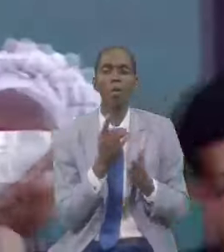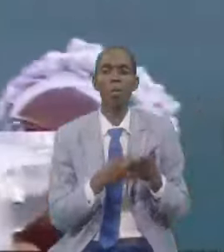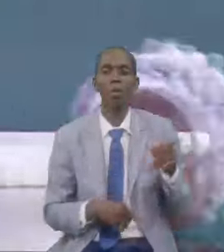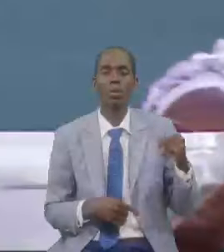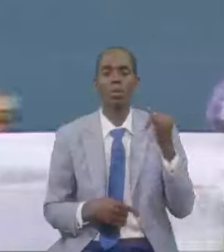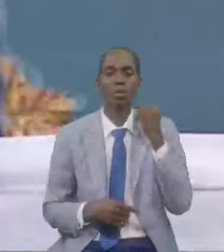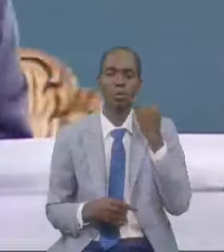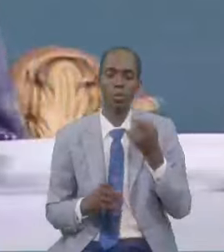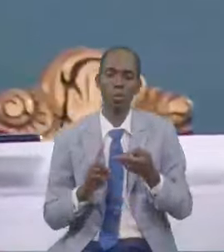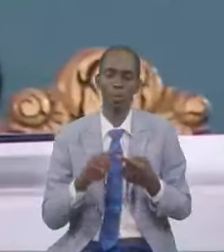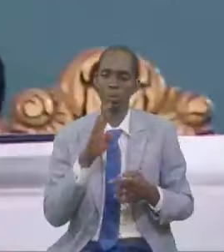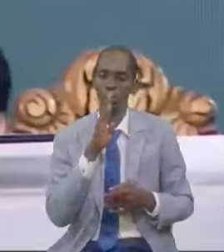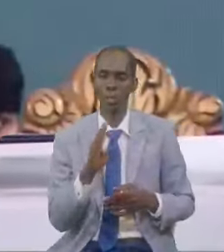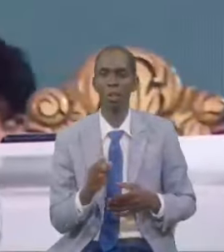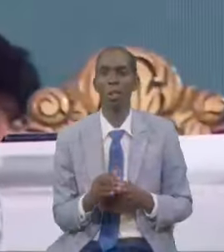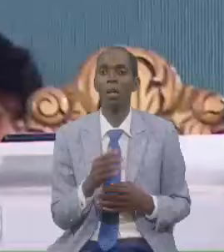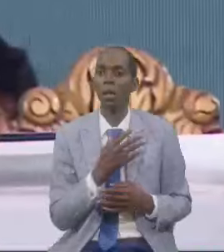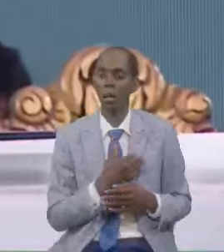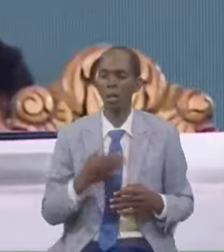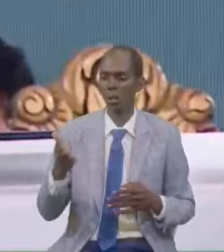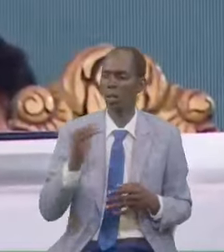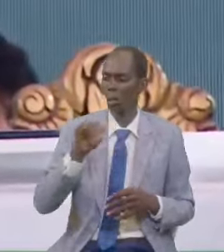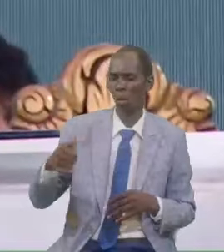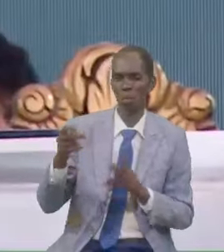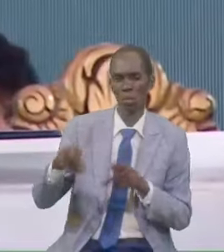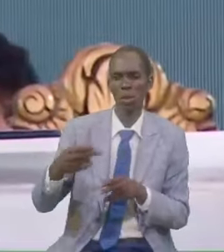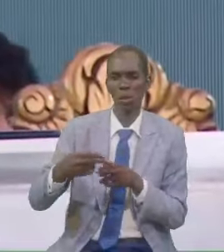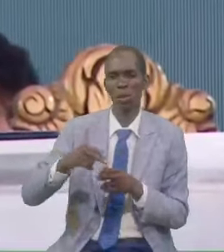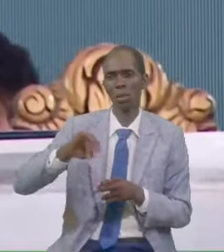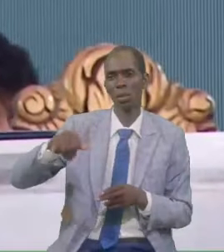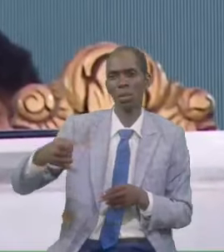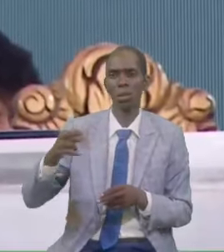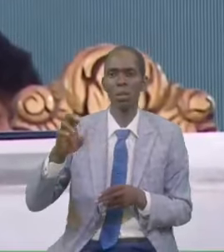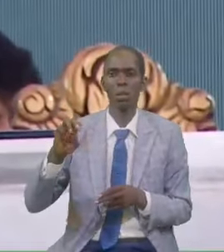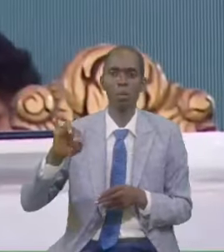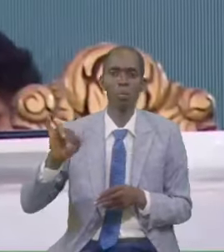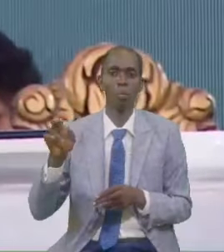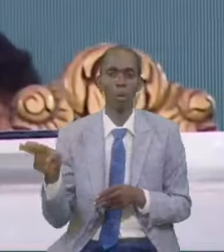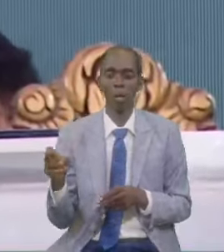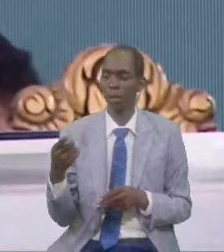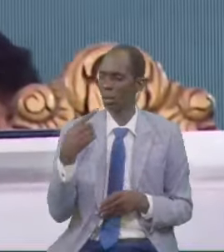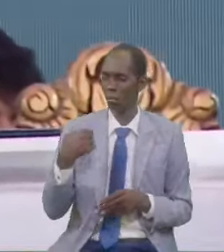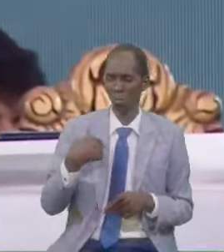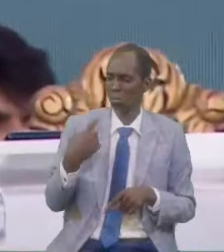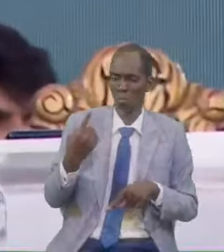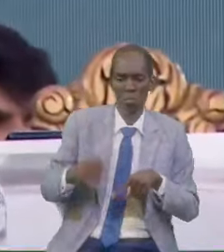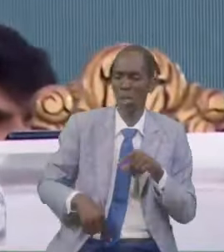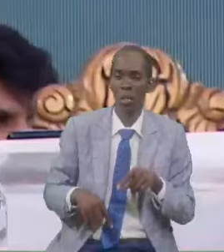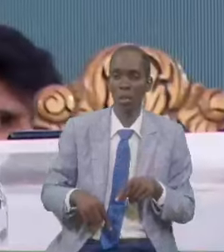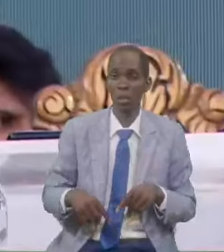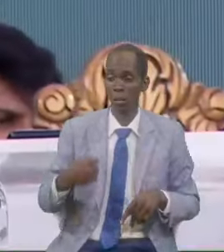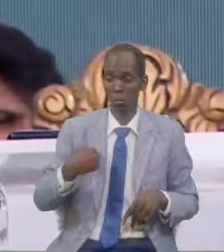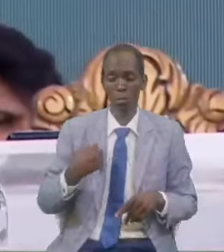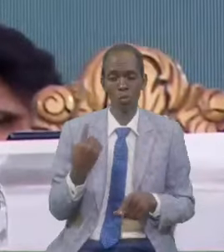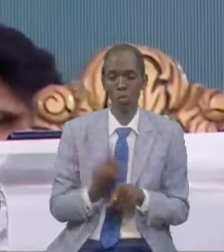వ్యక్తి అయ్యాడు. And also Jeremiah. అలాగే యిర్మీయా కూడా. That said I cannot. నేను కాను అన్నాడు. I'm just a child. నేను